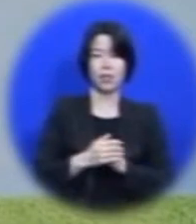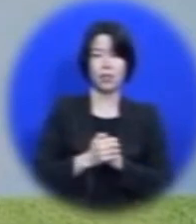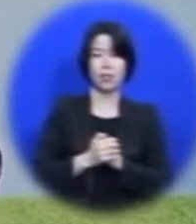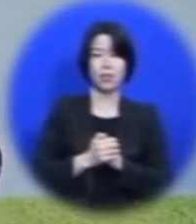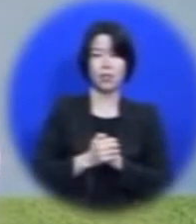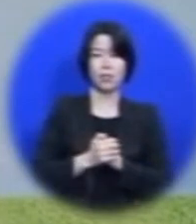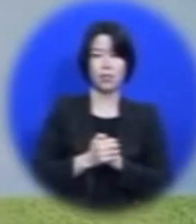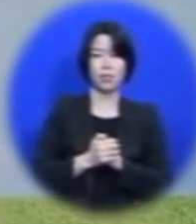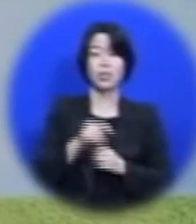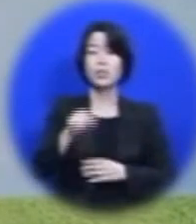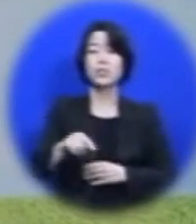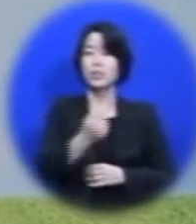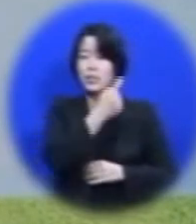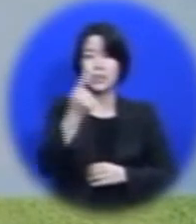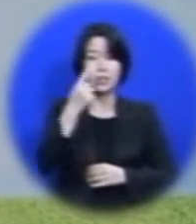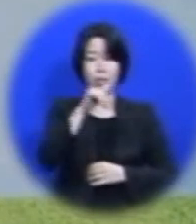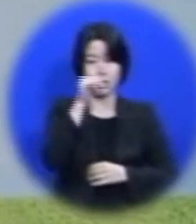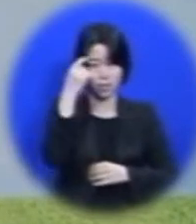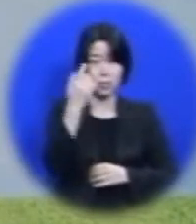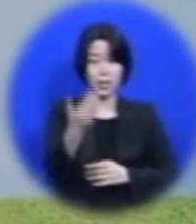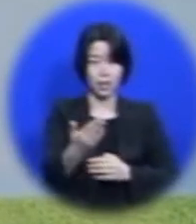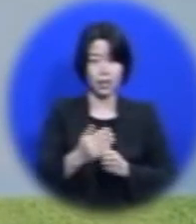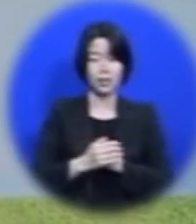그 증거는 있어요?